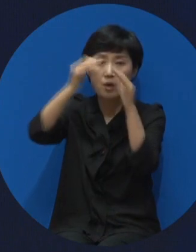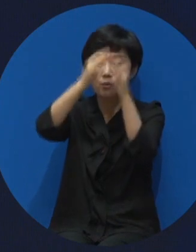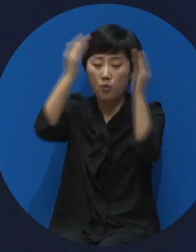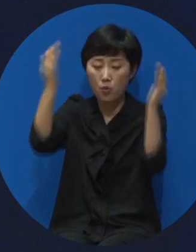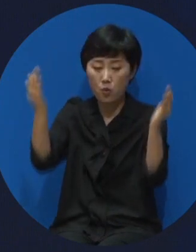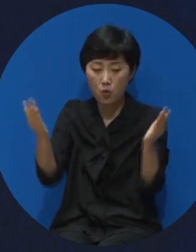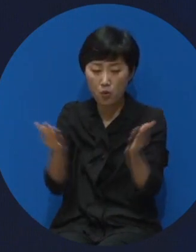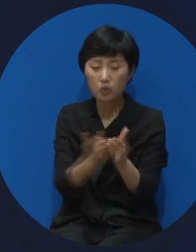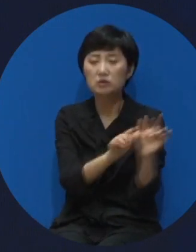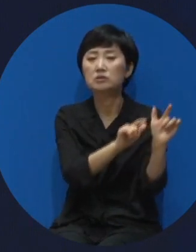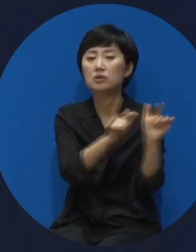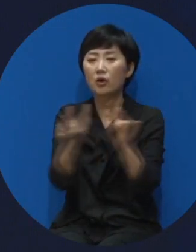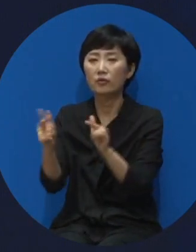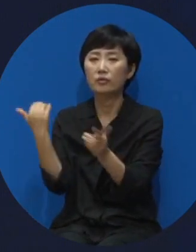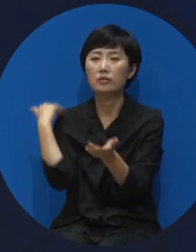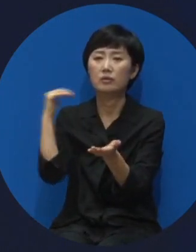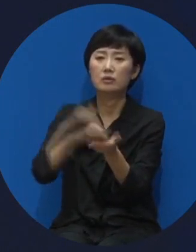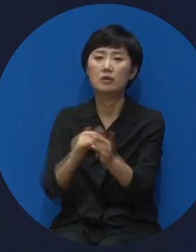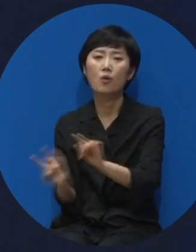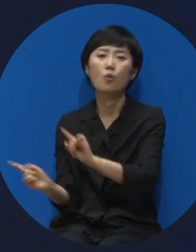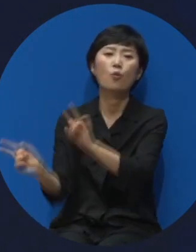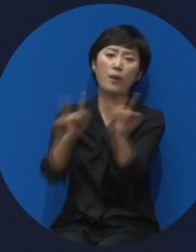모든 것 회복됩니다.